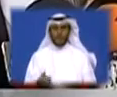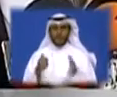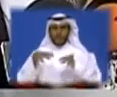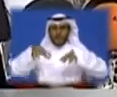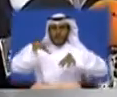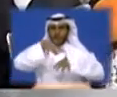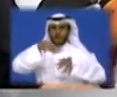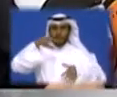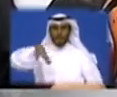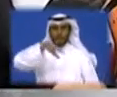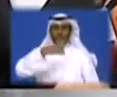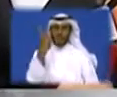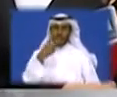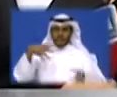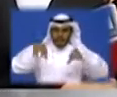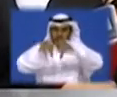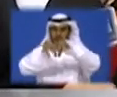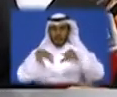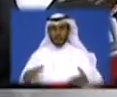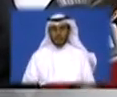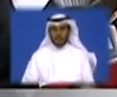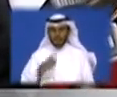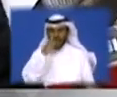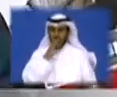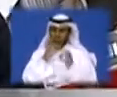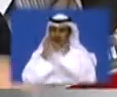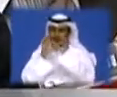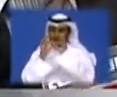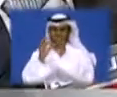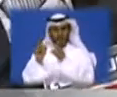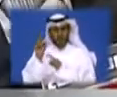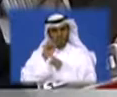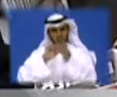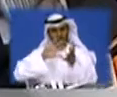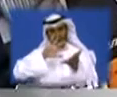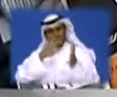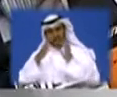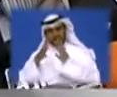وافيناهم بالأخبار والمستجدات التي حصلت في العراق على كافة الصعيد، على الصعيد الأمني، على الصعيد السياسي،